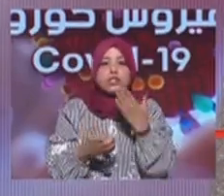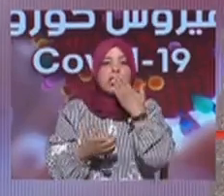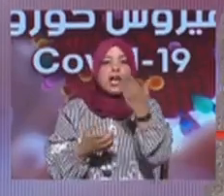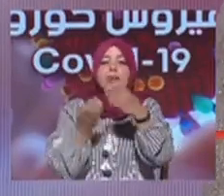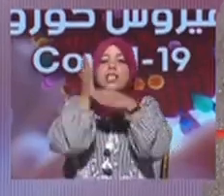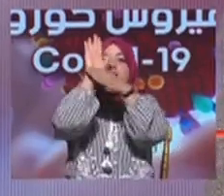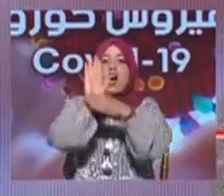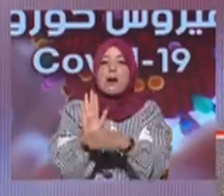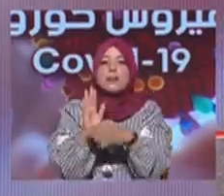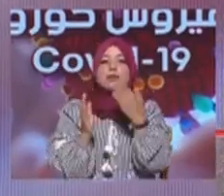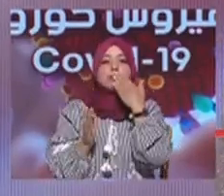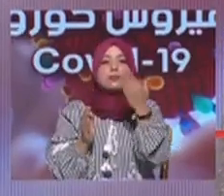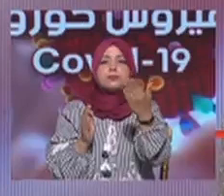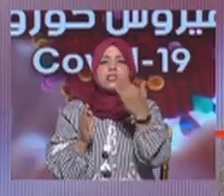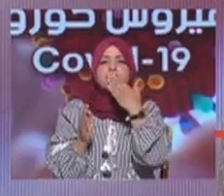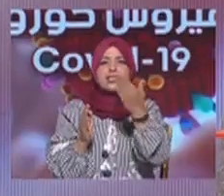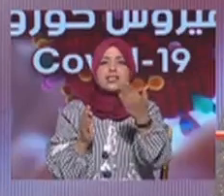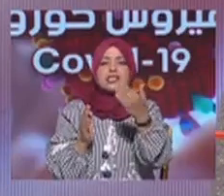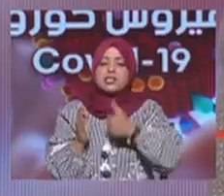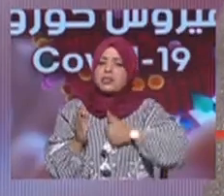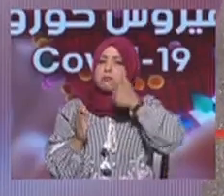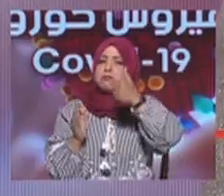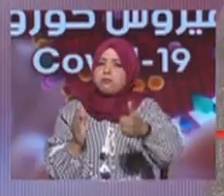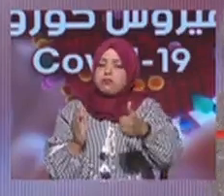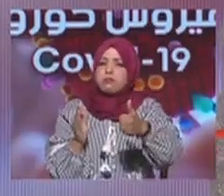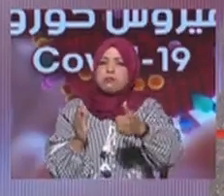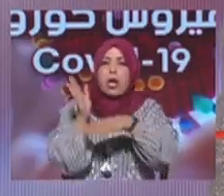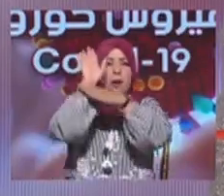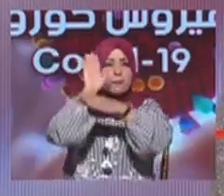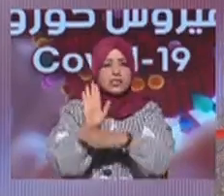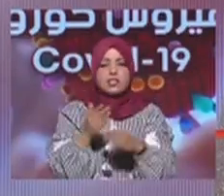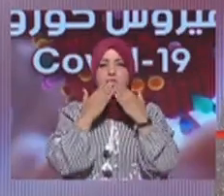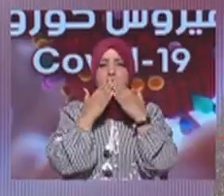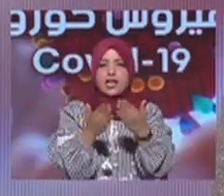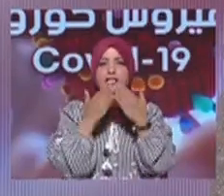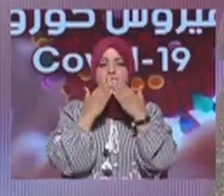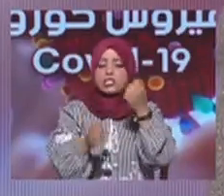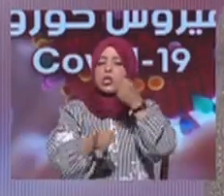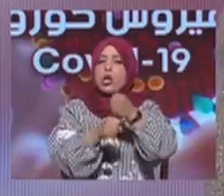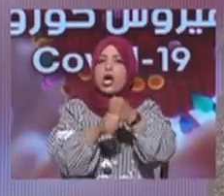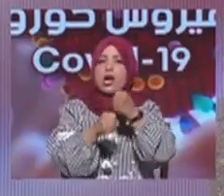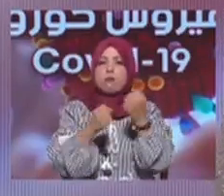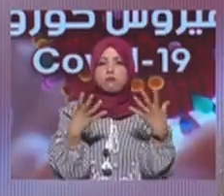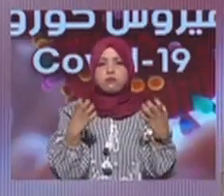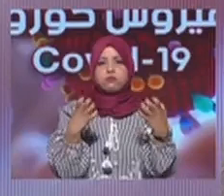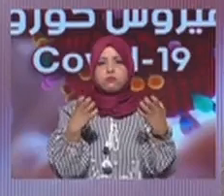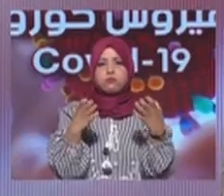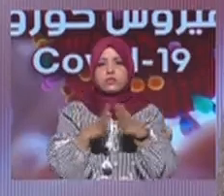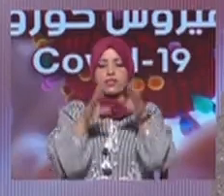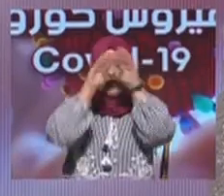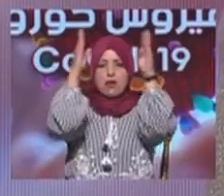تحيه تقدير كبيره كبيره كبيره لل معناتها العمل الجبار اللي قام به المخبر